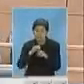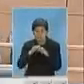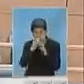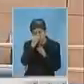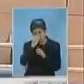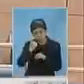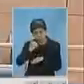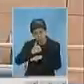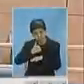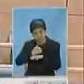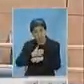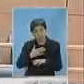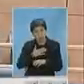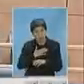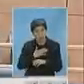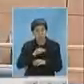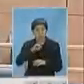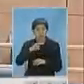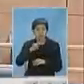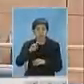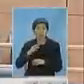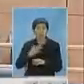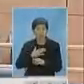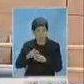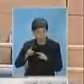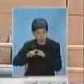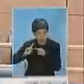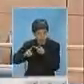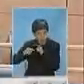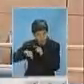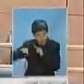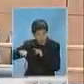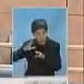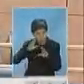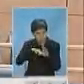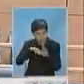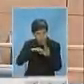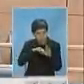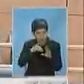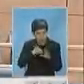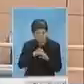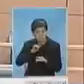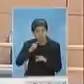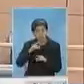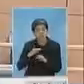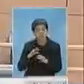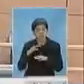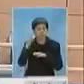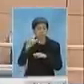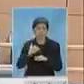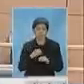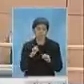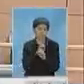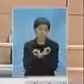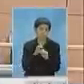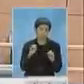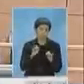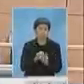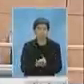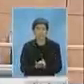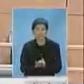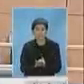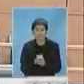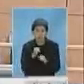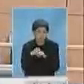หัวหน้าพรรคผมนายจุจตุพรพรมพันธ์และพวกอีกหลายคนเป็นผู้สมัครนายจตุพรได้รับเลือกตั้งผมไม่ได้รับเลือกตั้ง